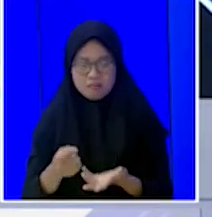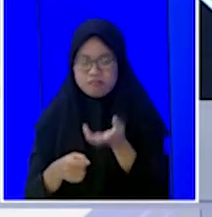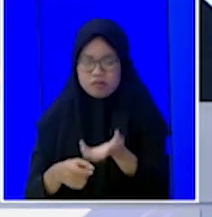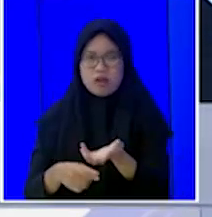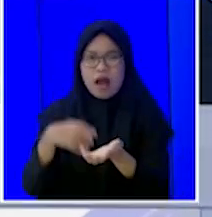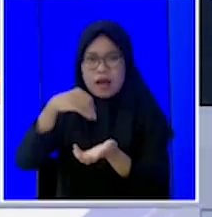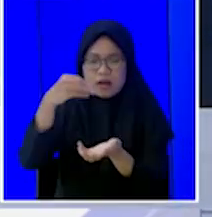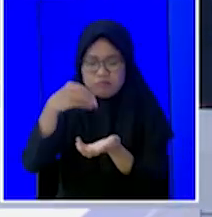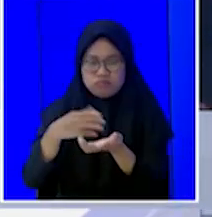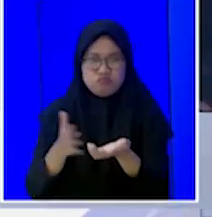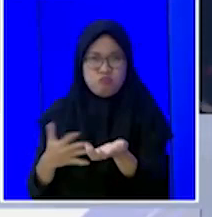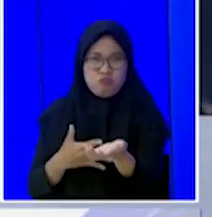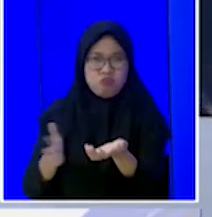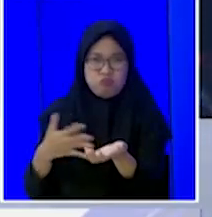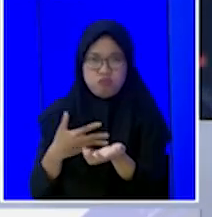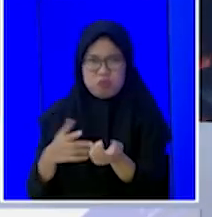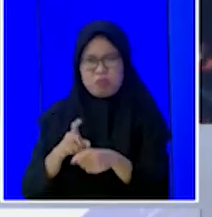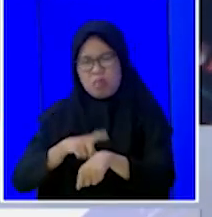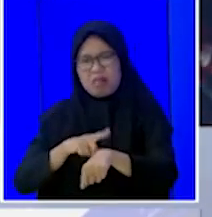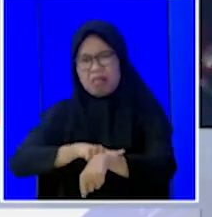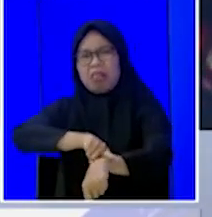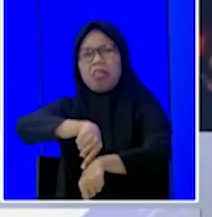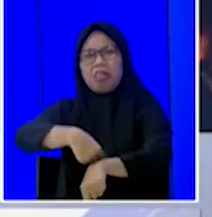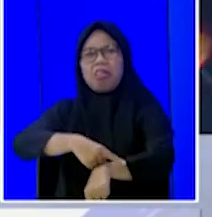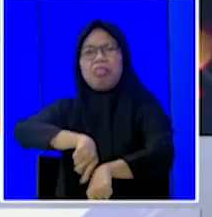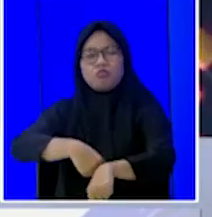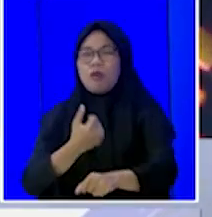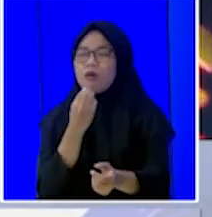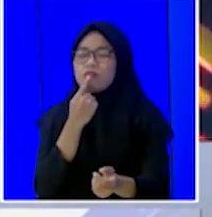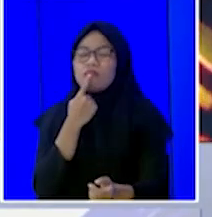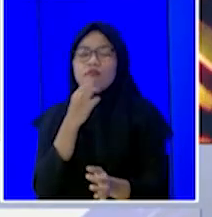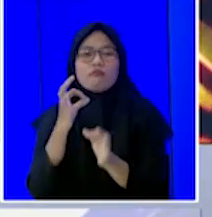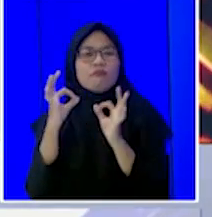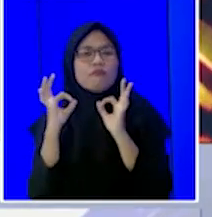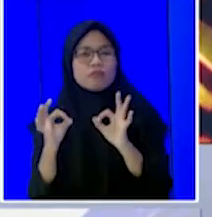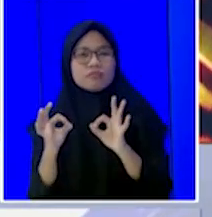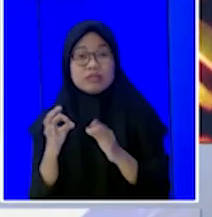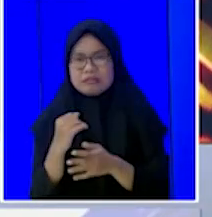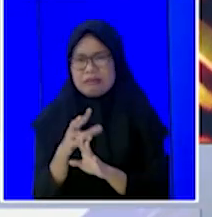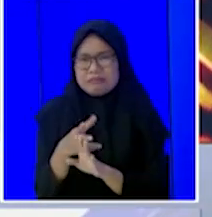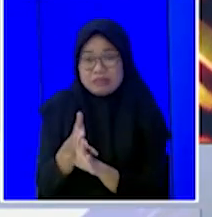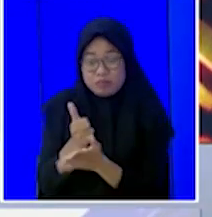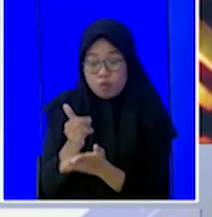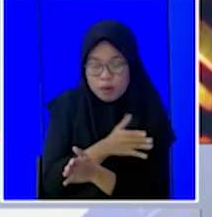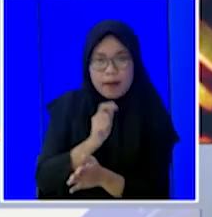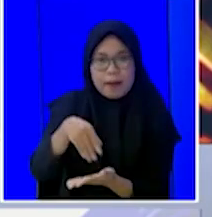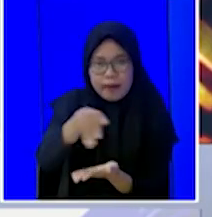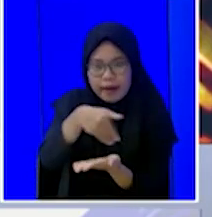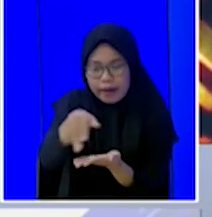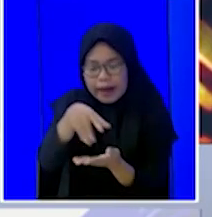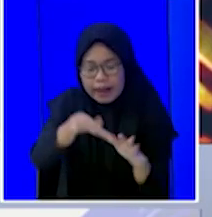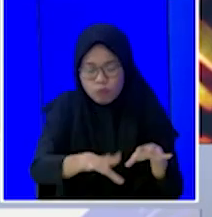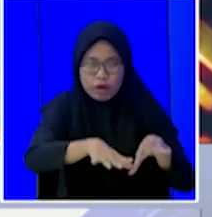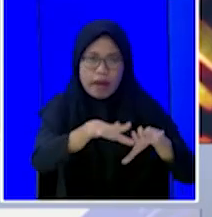ayam asap. Dimasak dengan cara diasapi menggunakan kayu bakar selama berjam-jam yang membuat cita rasa ayam